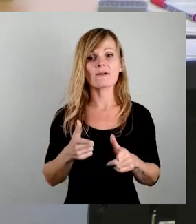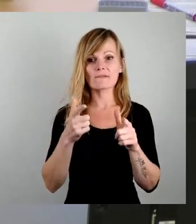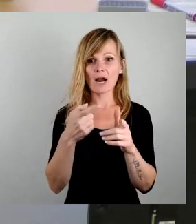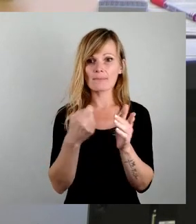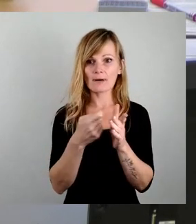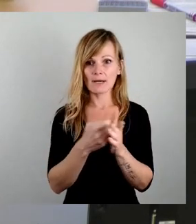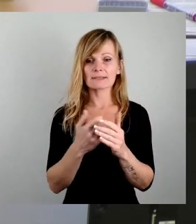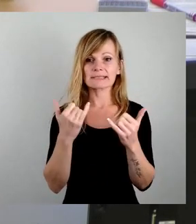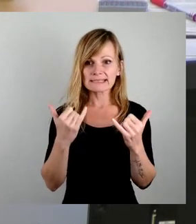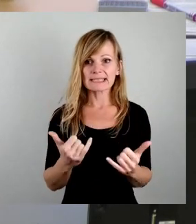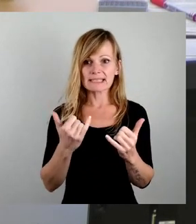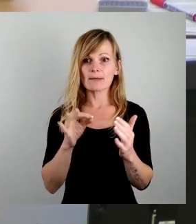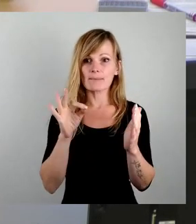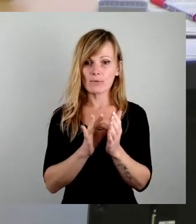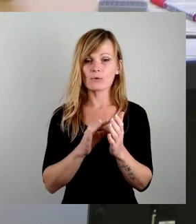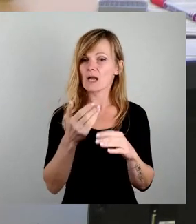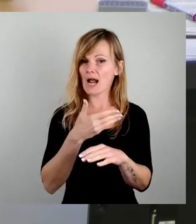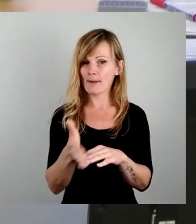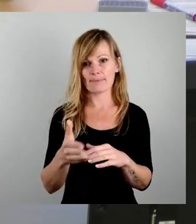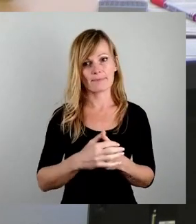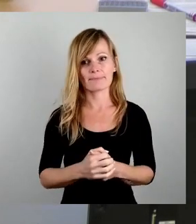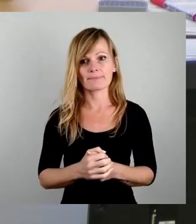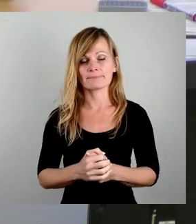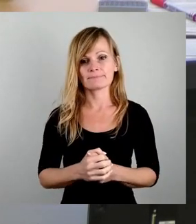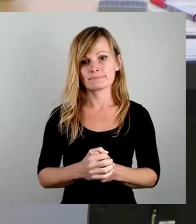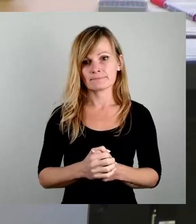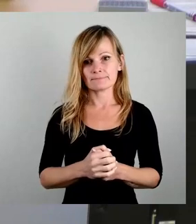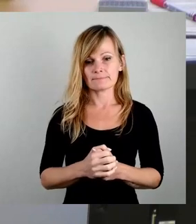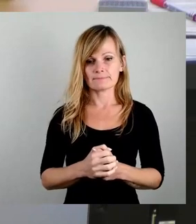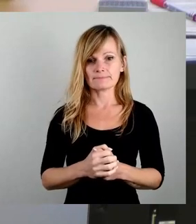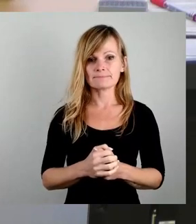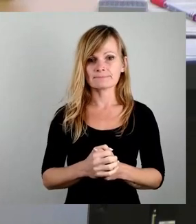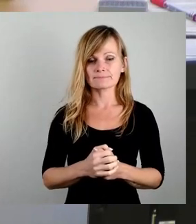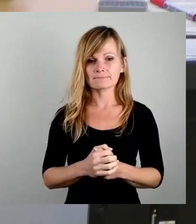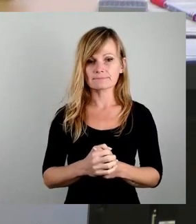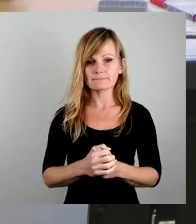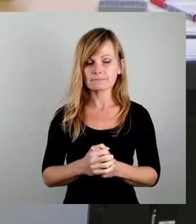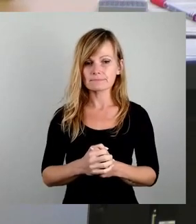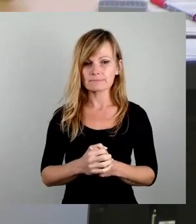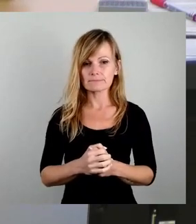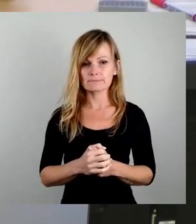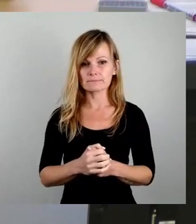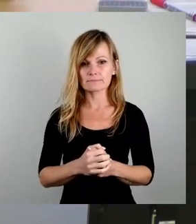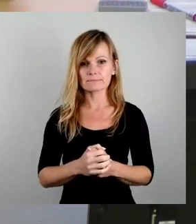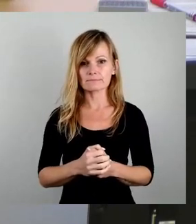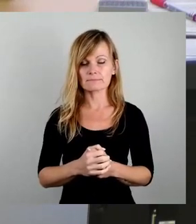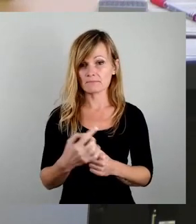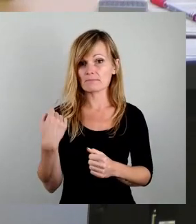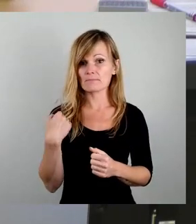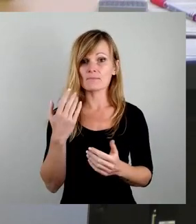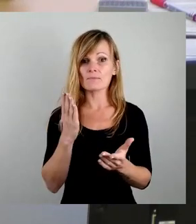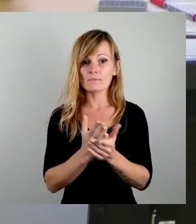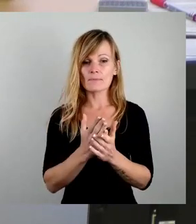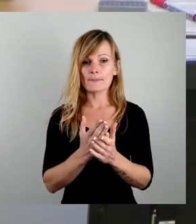diesem Punkt ab. Weil dekadent sind, vorhin ganz richtig gesagt worden, die Beschlüsse des